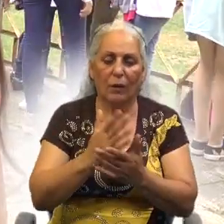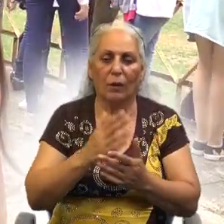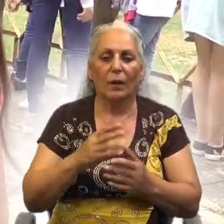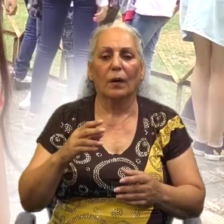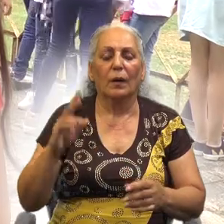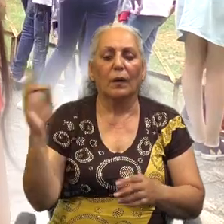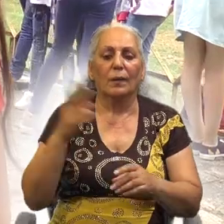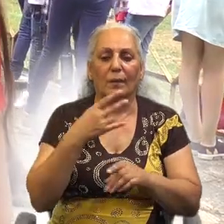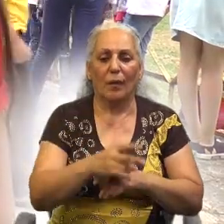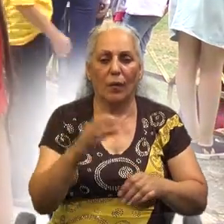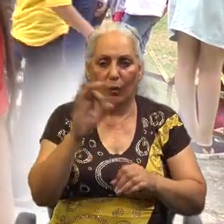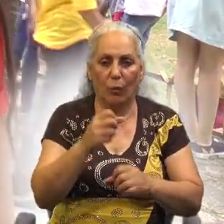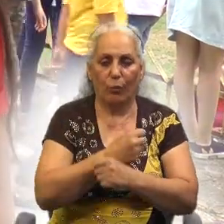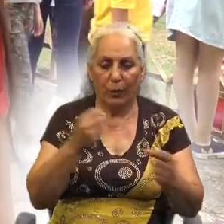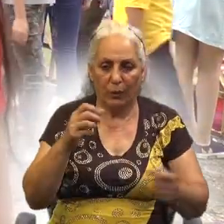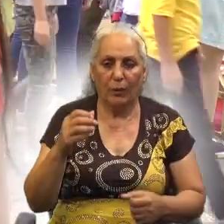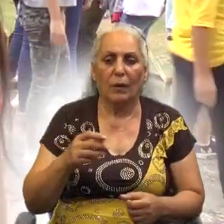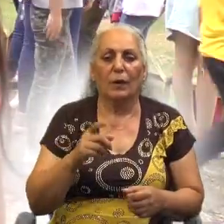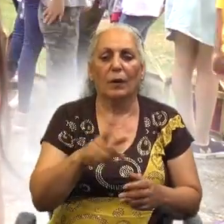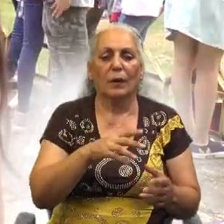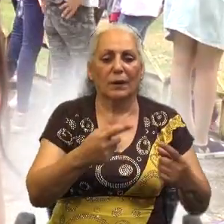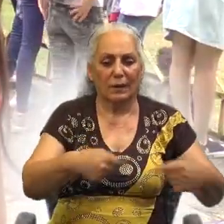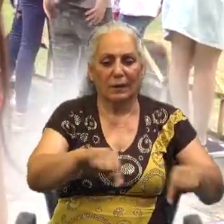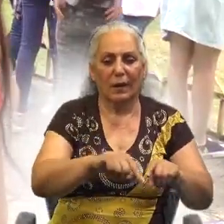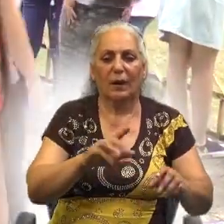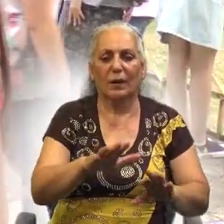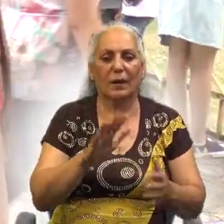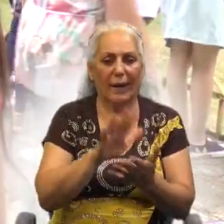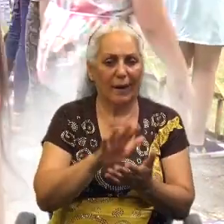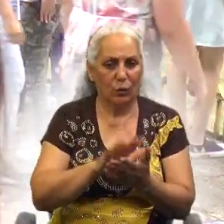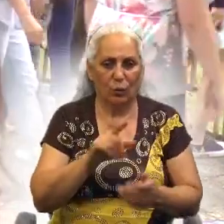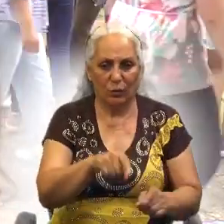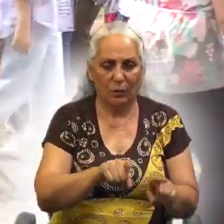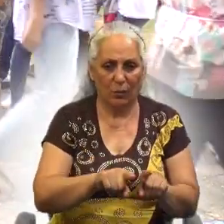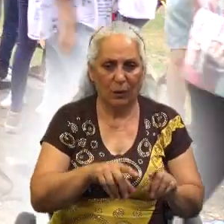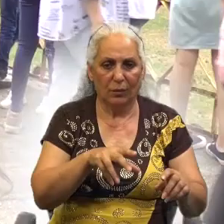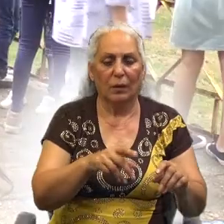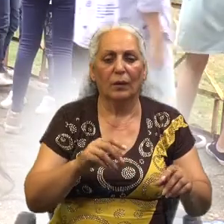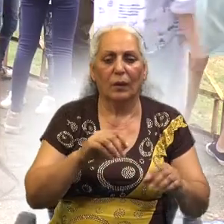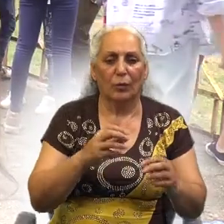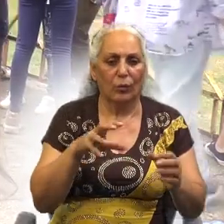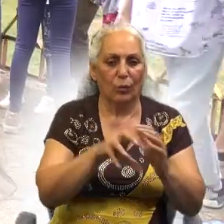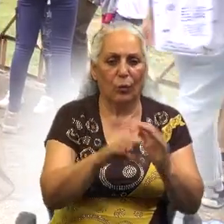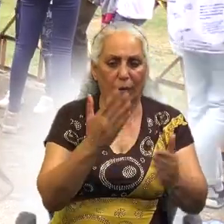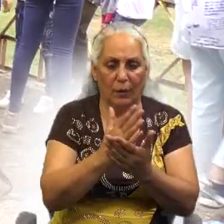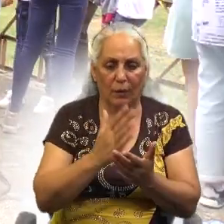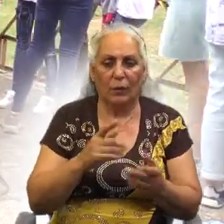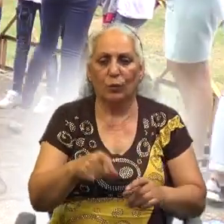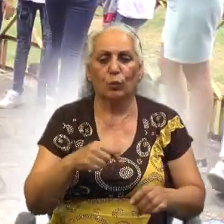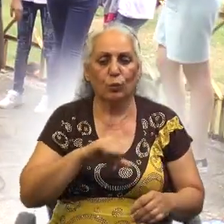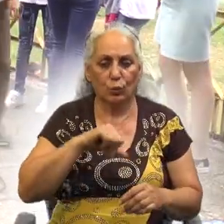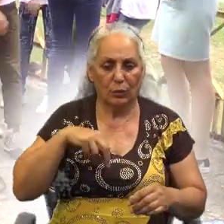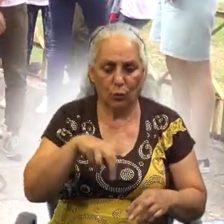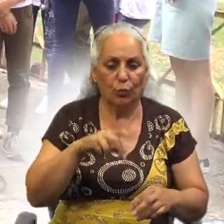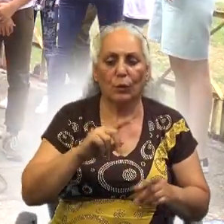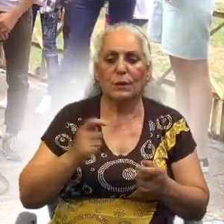որտեղ նշագրված է, որ այն վայրը աղտոտված է ականներով, չշարժվել և մնալ այդ նույն դիրքում և անմիջապես